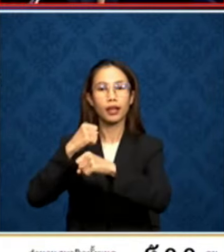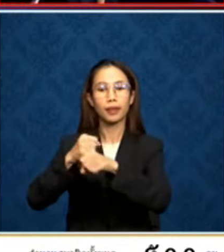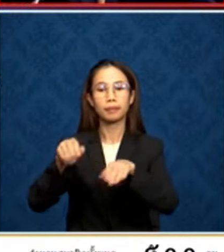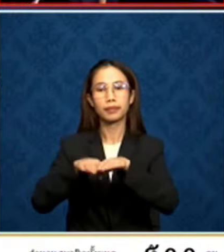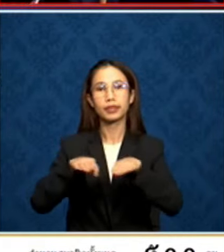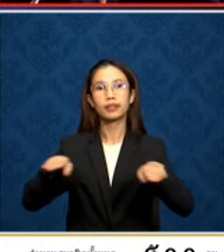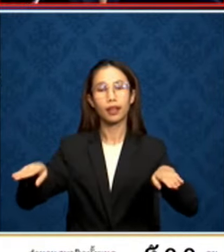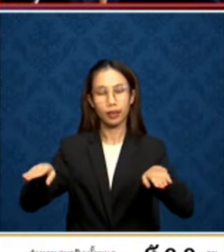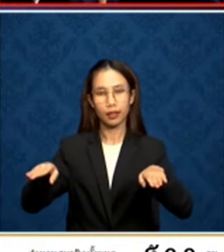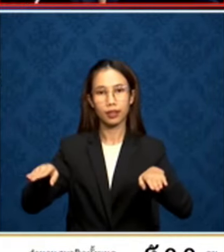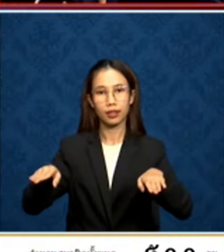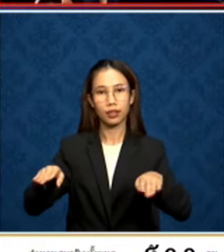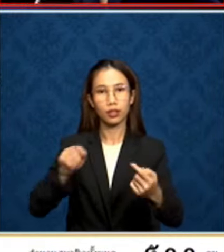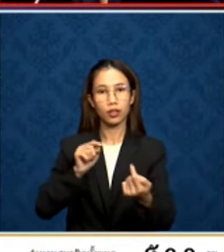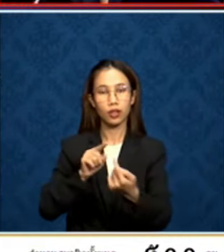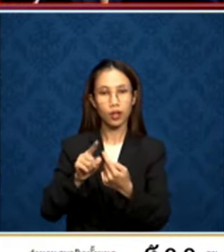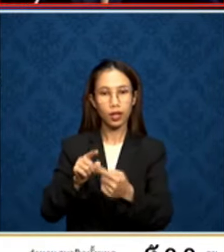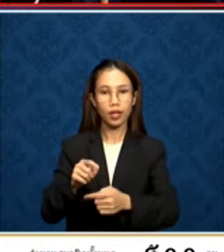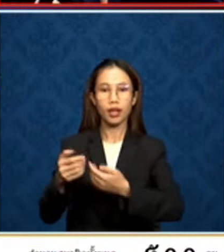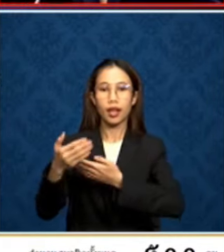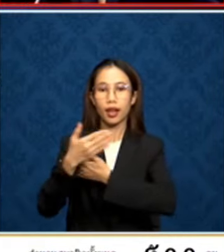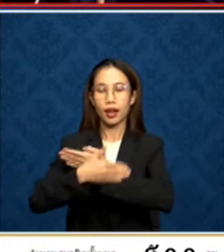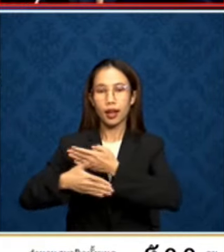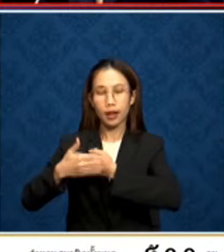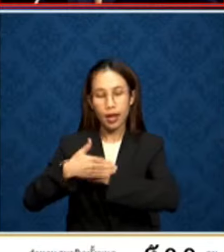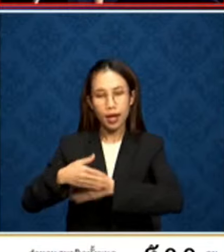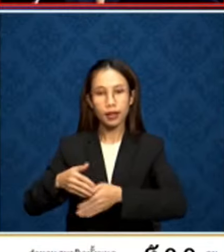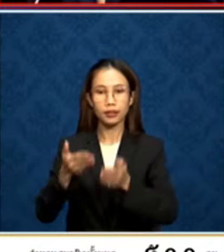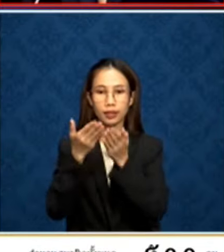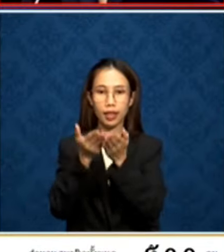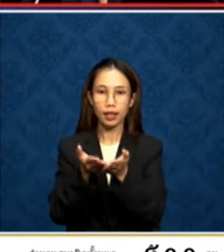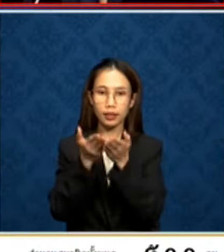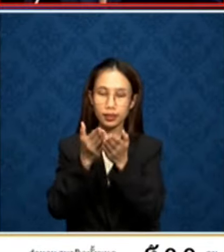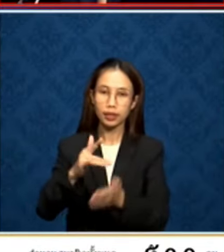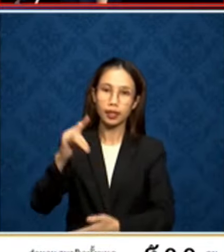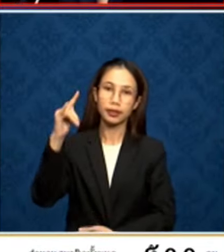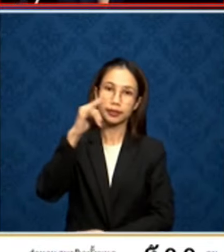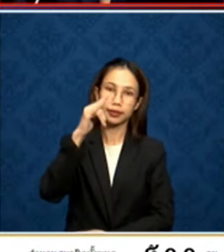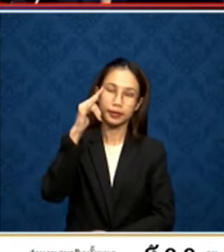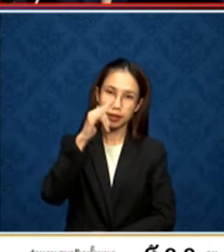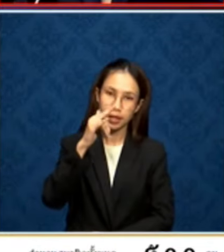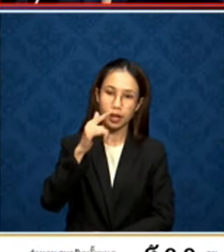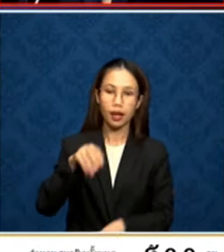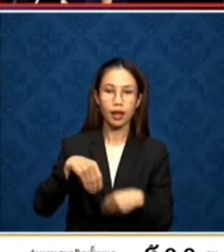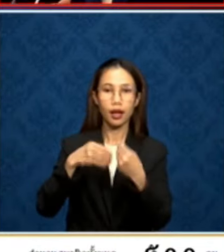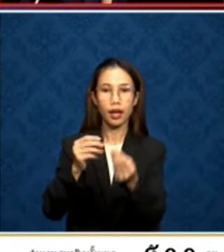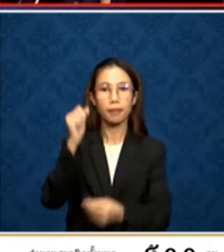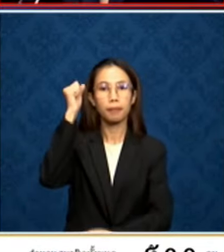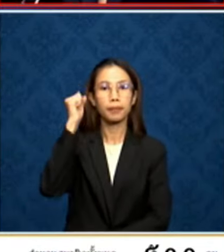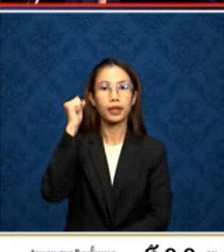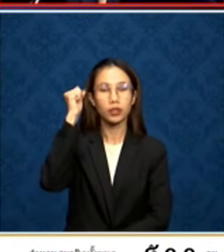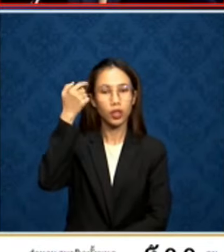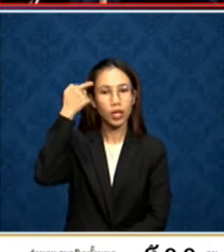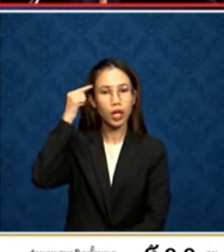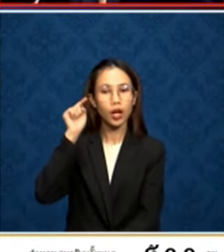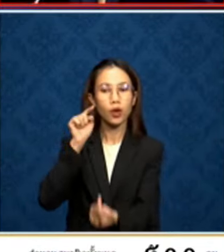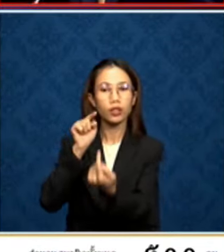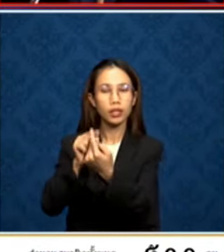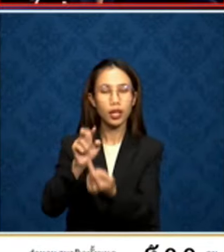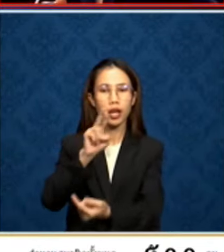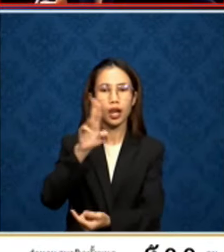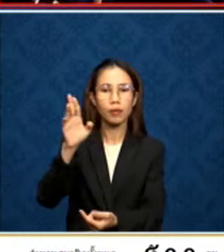ฐานนะคะไม่ว่าจะเป็นทางรางทางน้ำและทางอากาศเพื่อให้พี่น้องประชาชนได้เข้าถึงระบบ